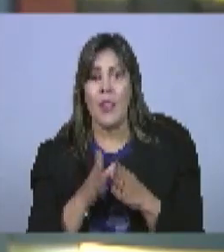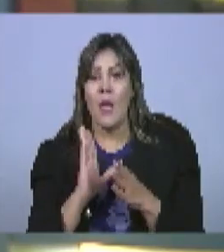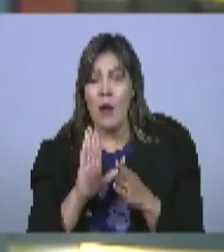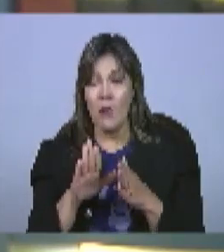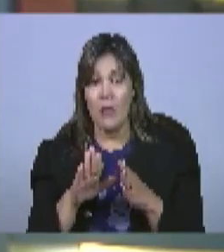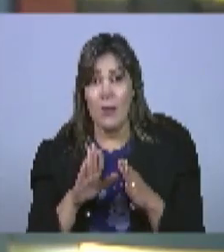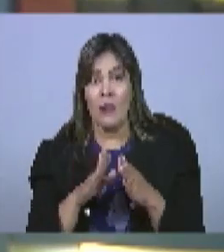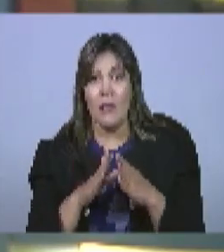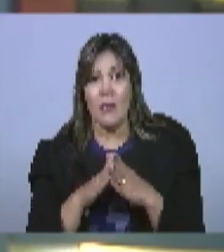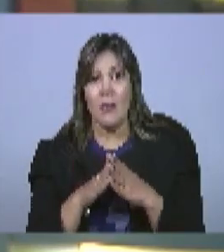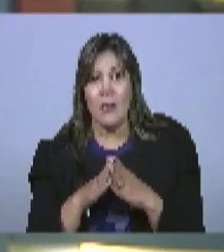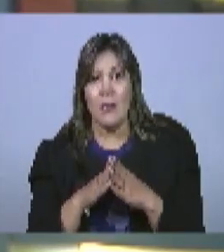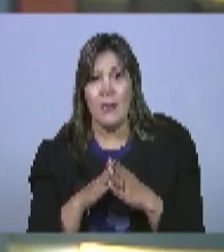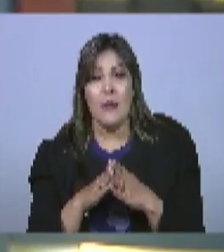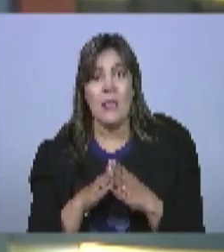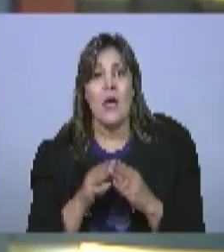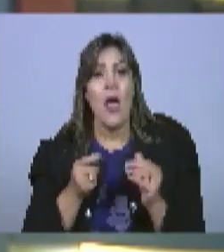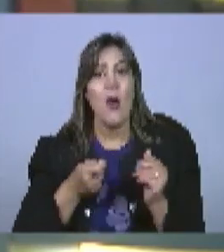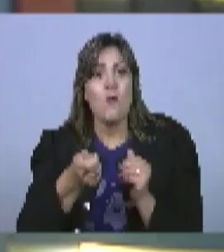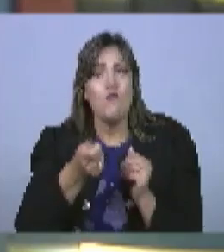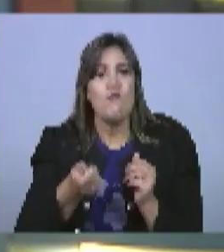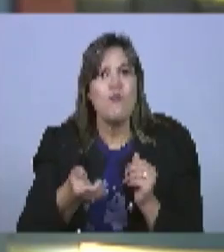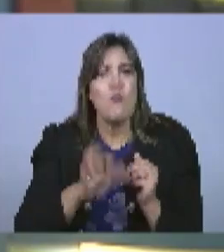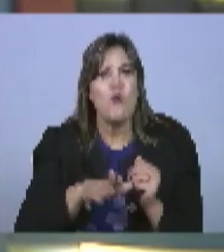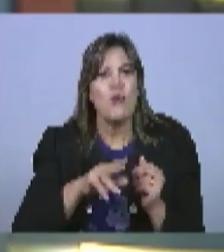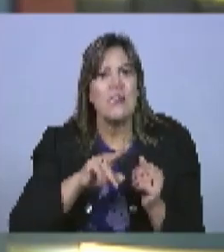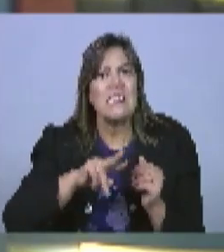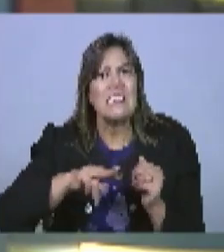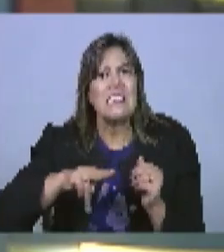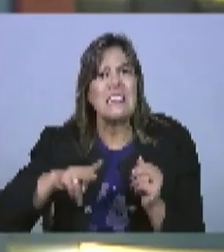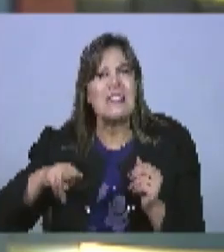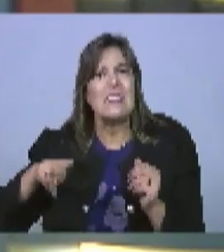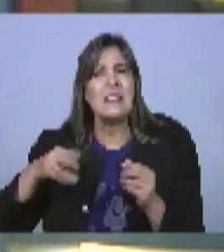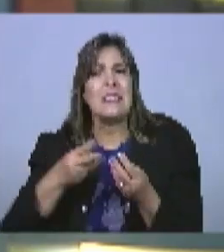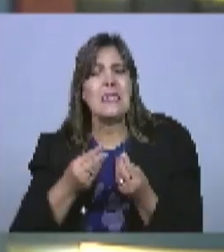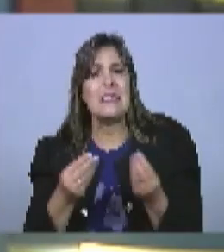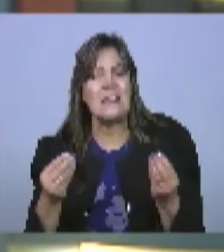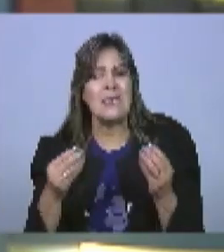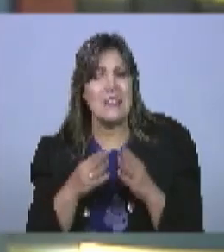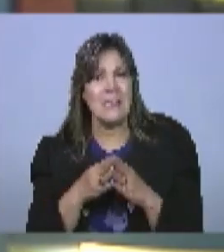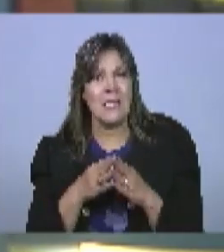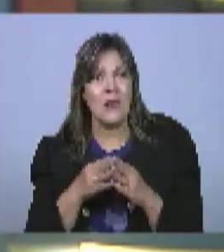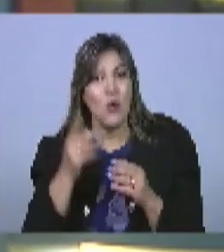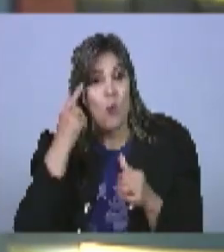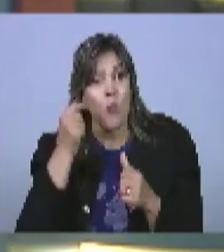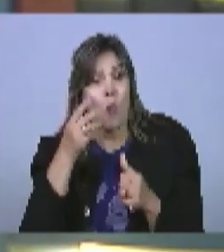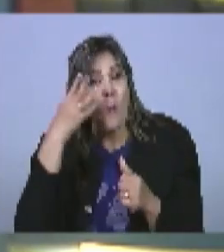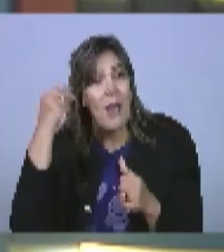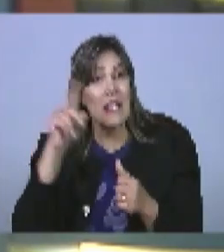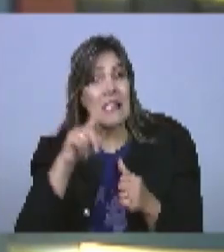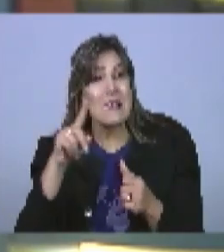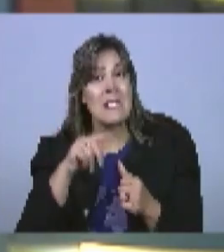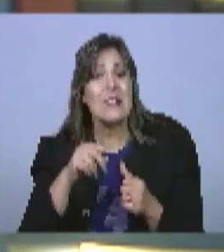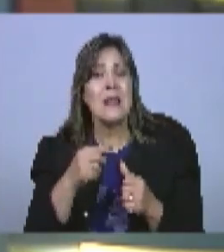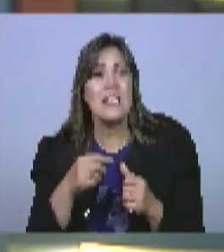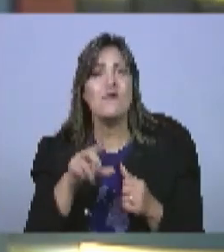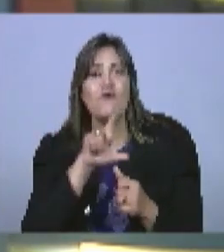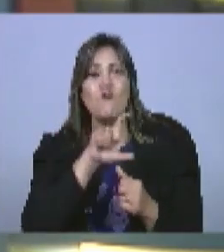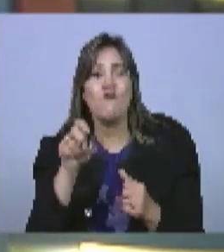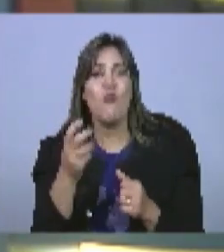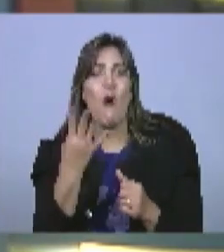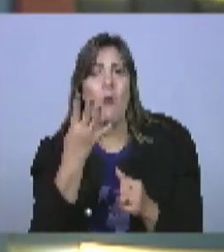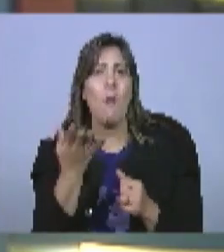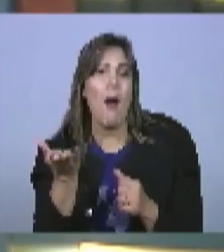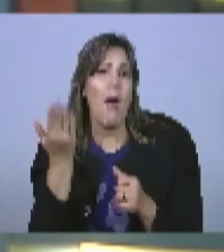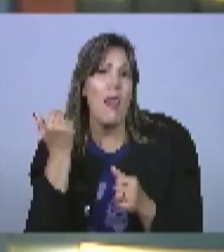طبعا سلسله اختيال وما ننساش ما حدث في ابريل الماضي اللي هو استهداف القنصليه الايرانيه في دمشق